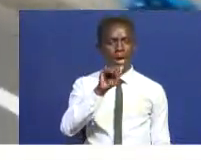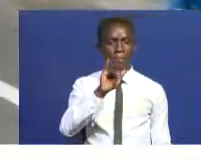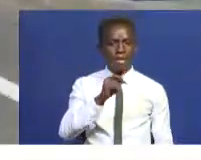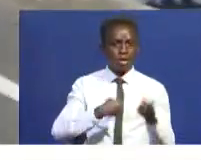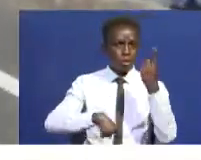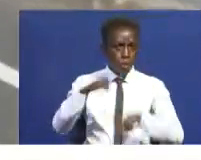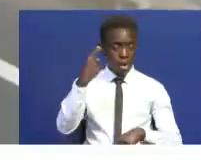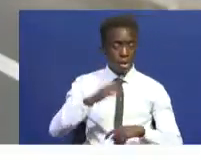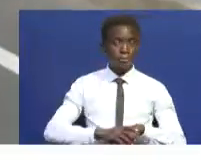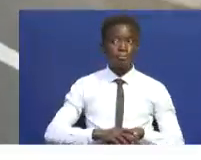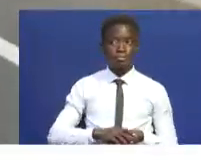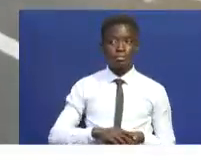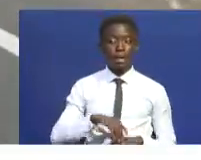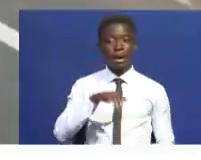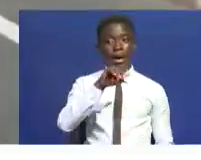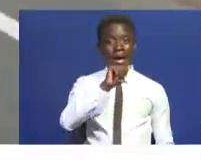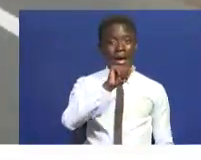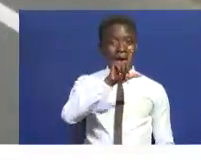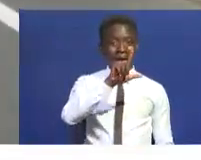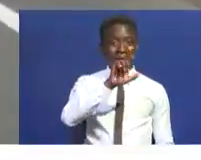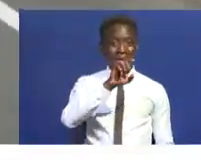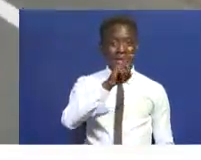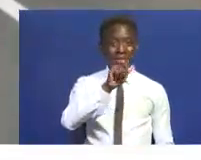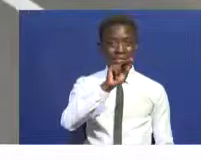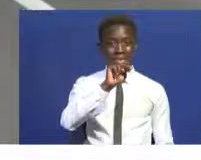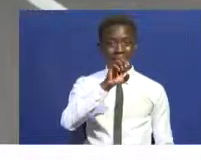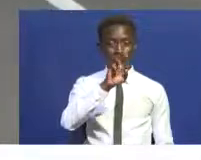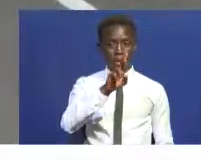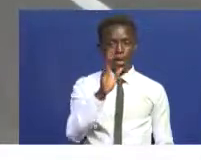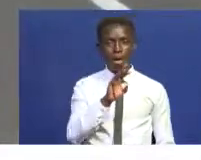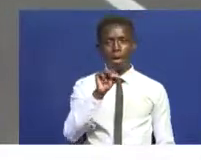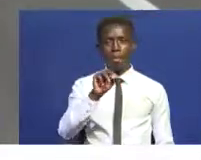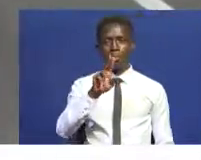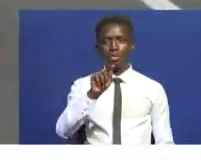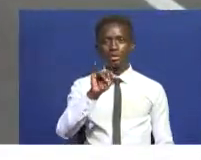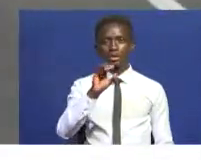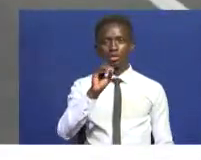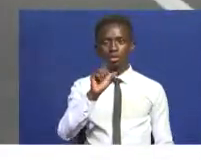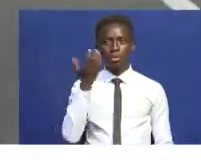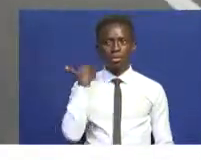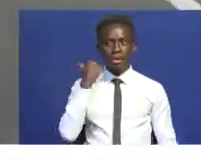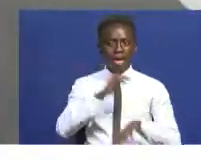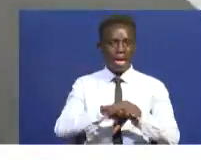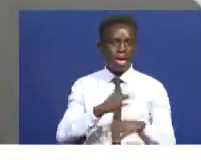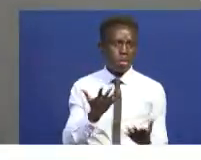2022, Alexander Mutiso aliyetoa fedha kwenye mashindano ya chipukizi mwaka